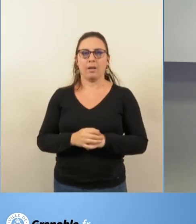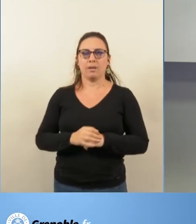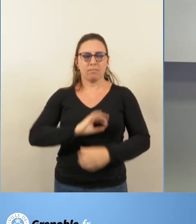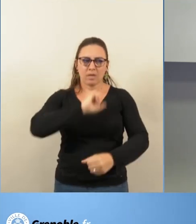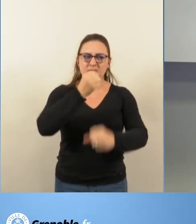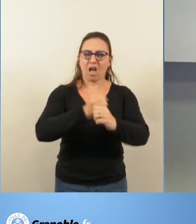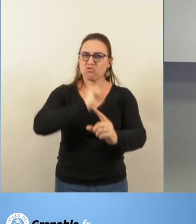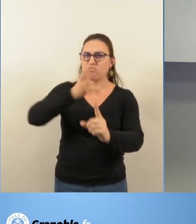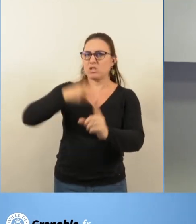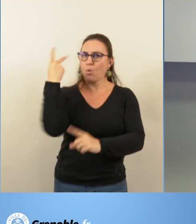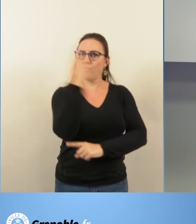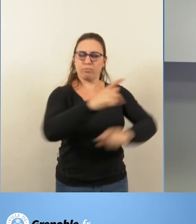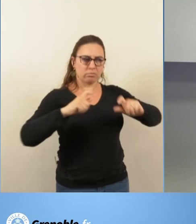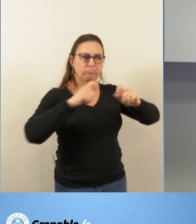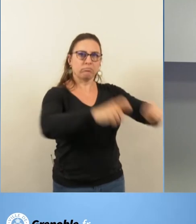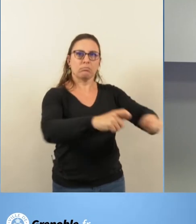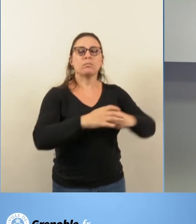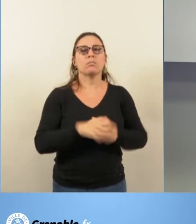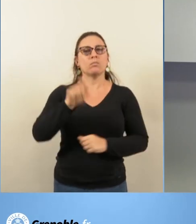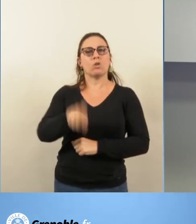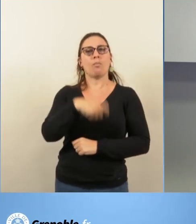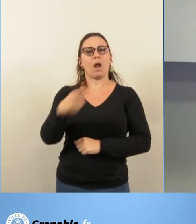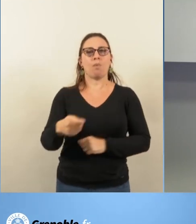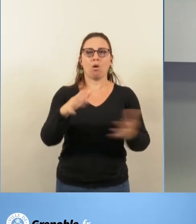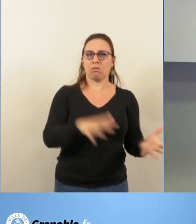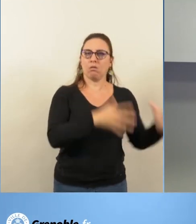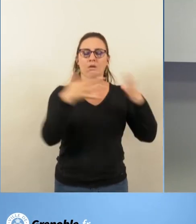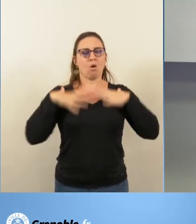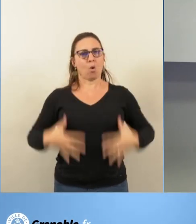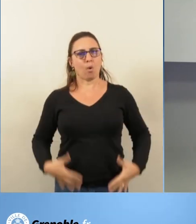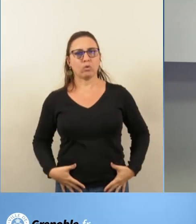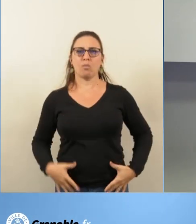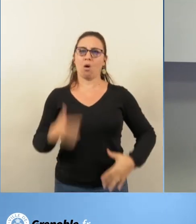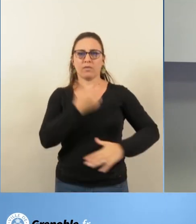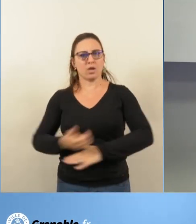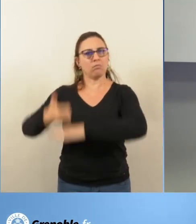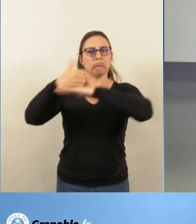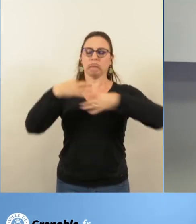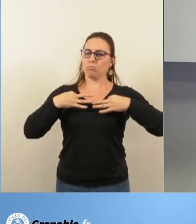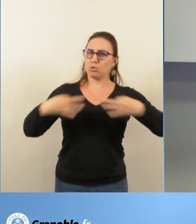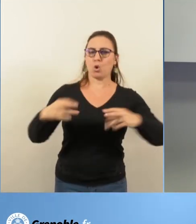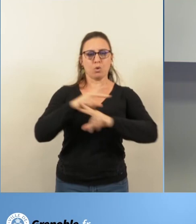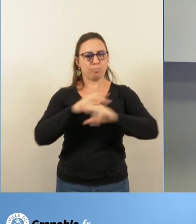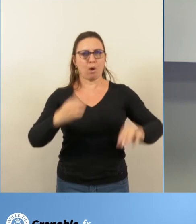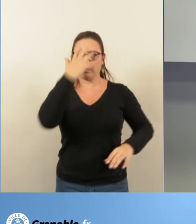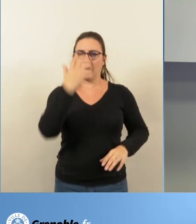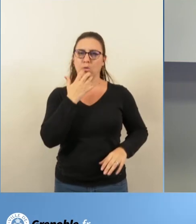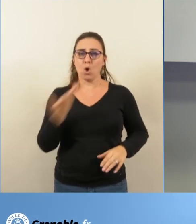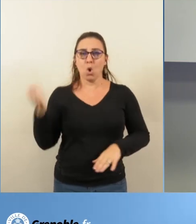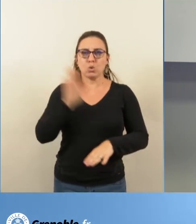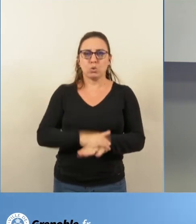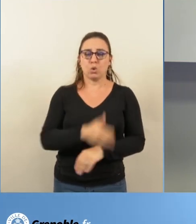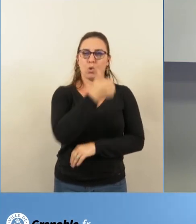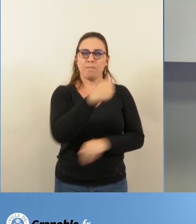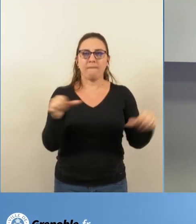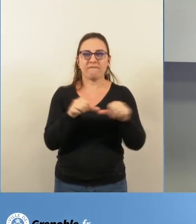qui lui ont été dévolus aurait dû le conduire à avoir un comportement au-dessus de tout soupçon qu'au lieu de cela il n'a pas hésité